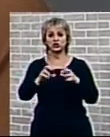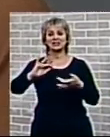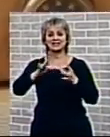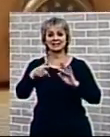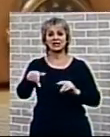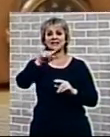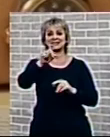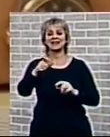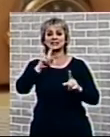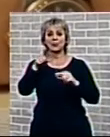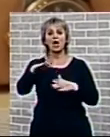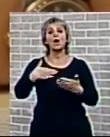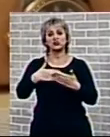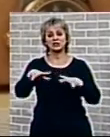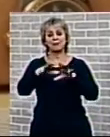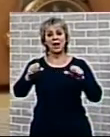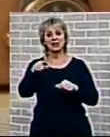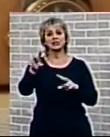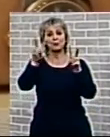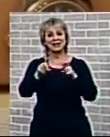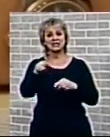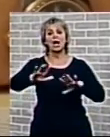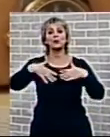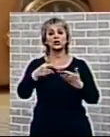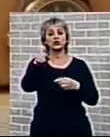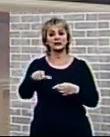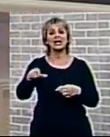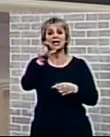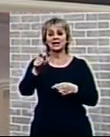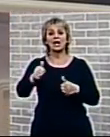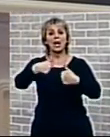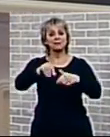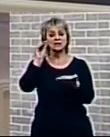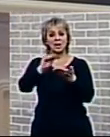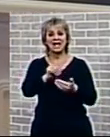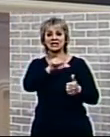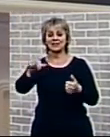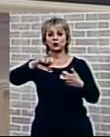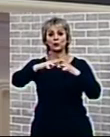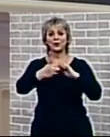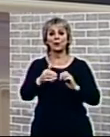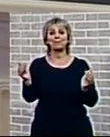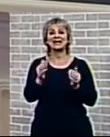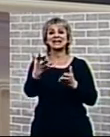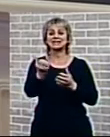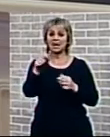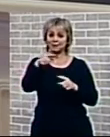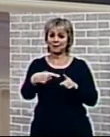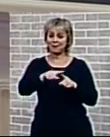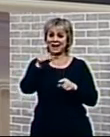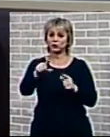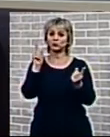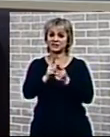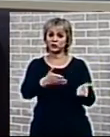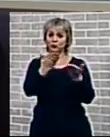сайтах Заксобрания и Общественной палаты. Проанализировав обращение дончан, комиссия выделила основную проблему – микрозаймы. Поэтому на